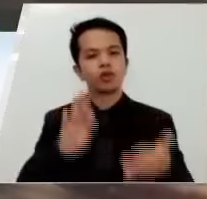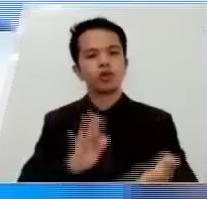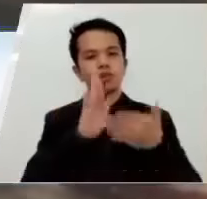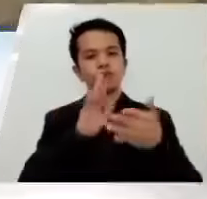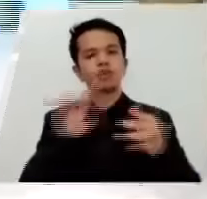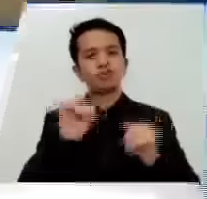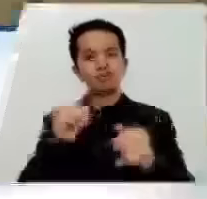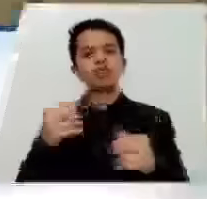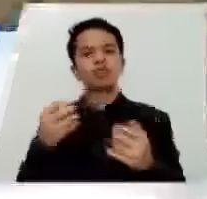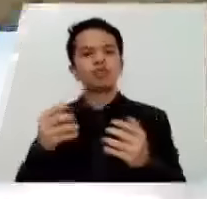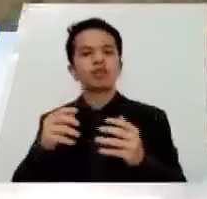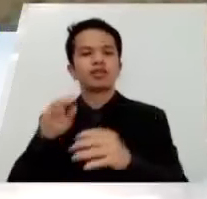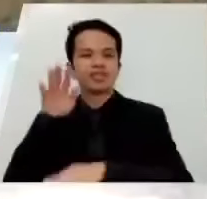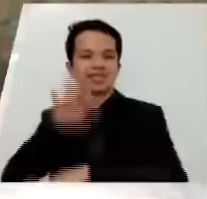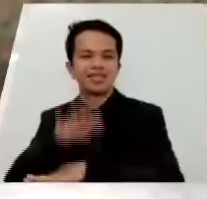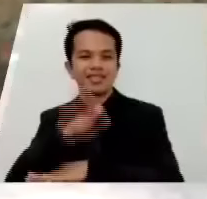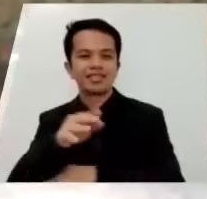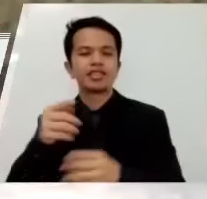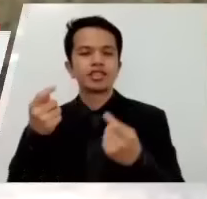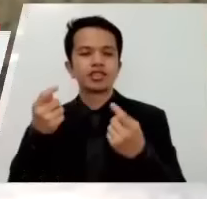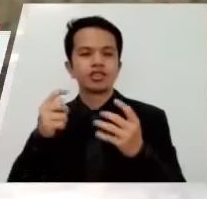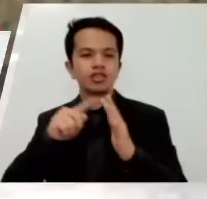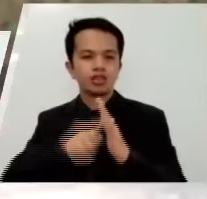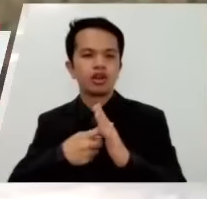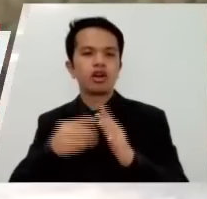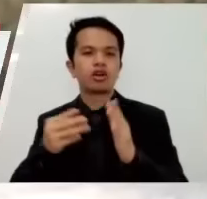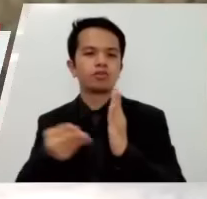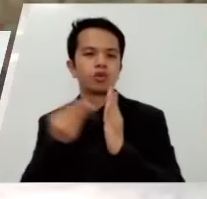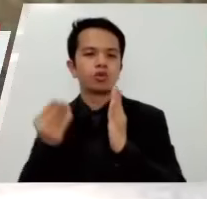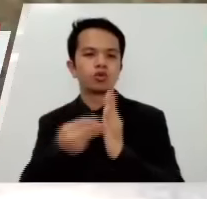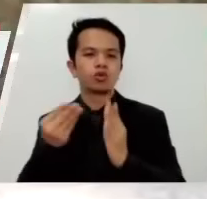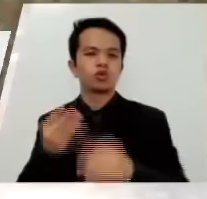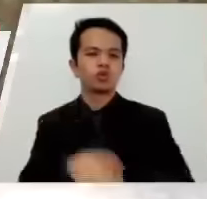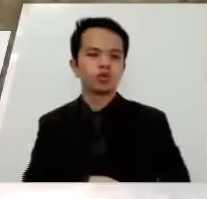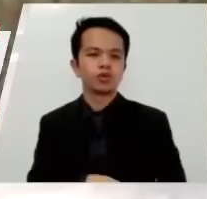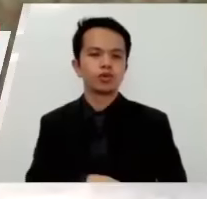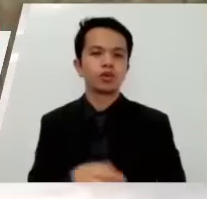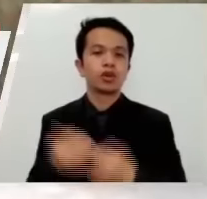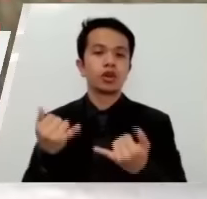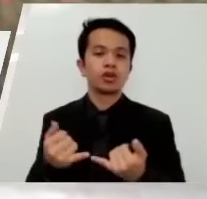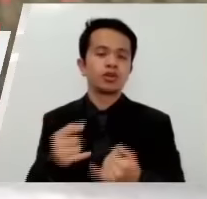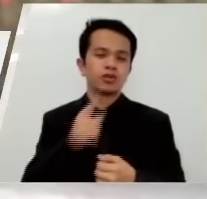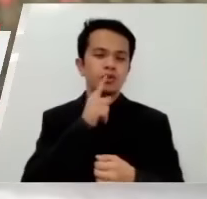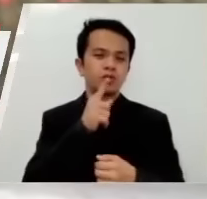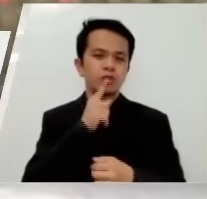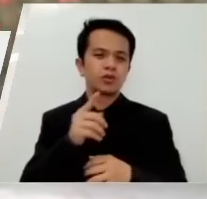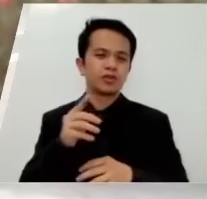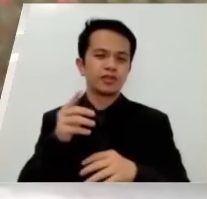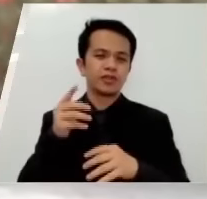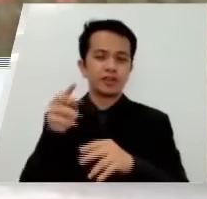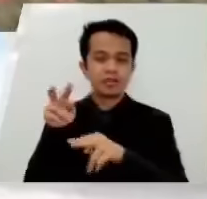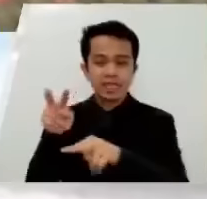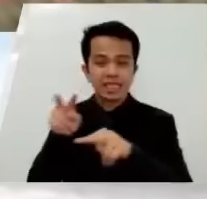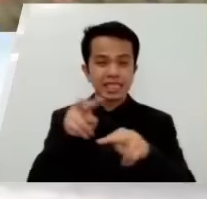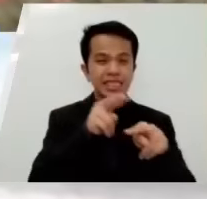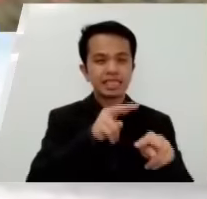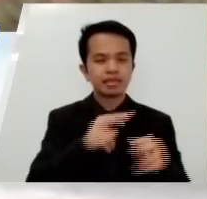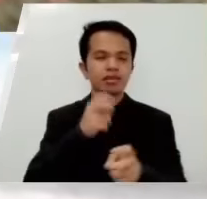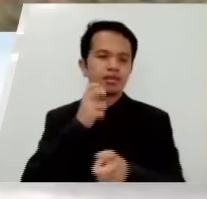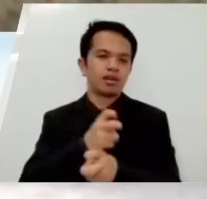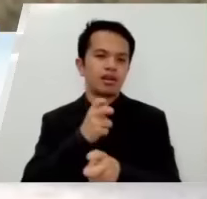learning. Napakahirap po sa mga guro na i-follow up yung pagmo-monitor nila sa